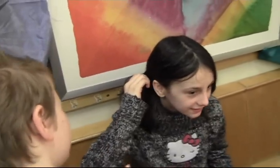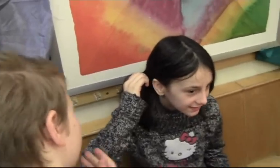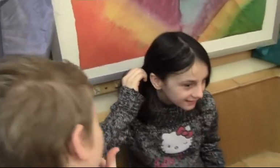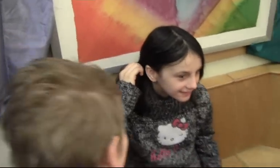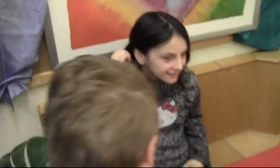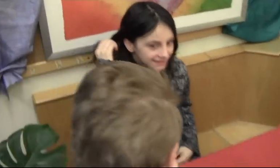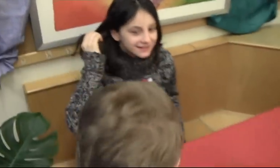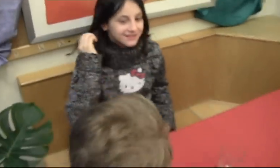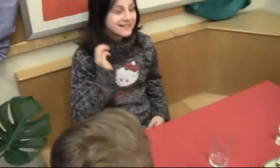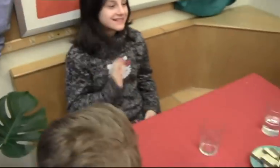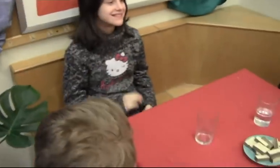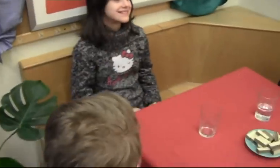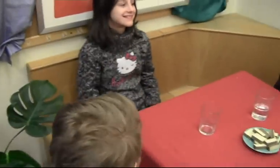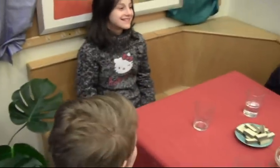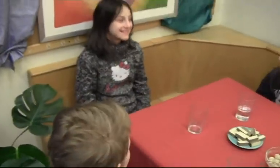rosa.